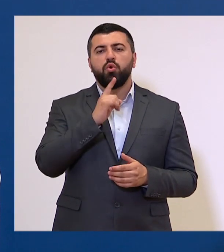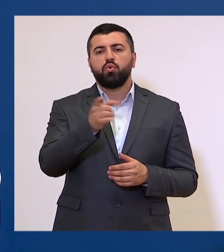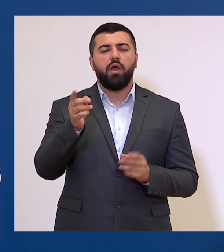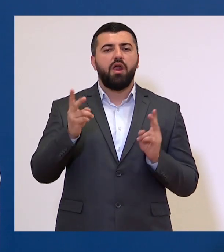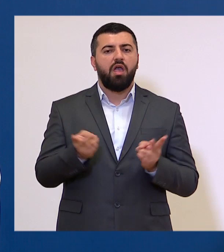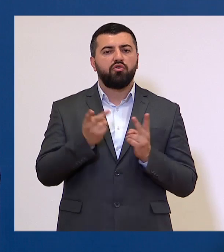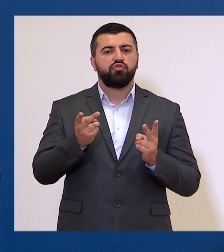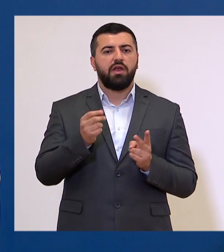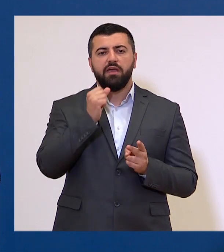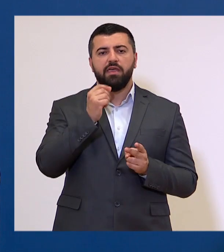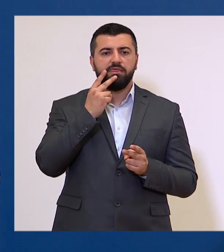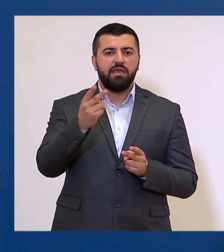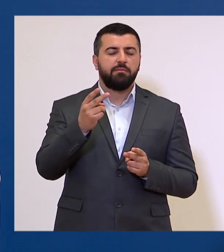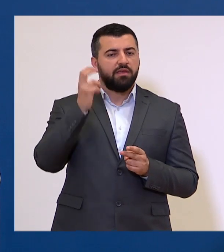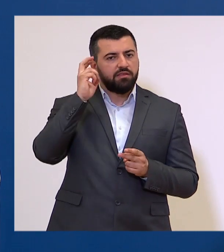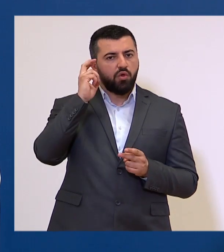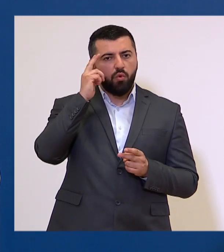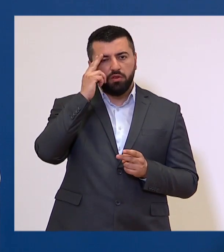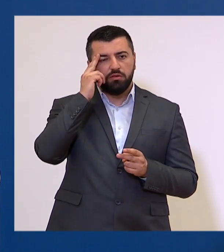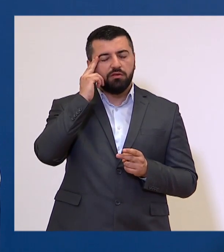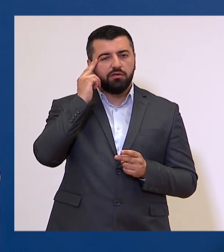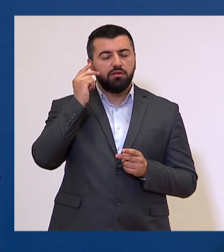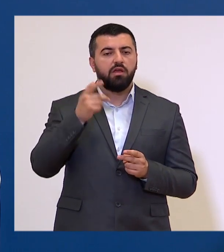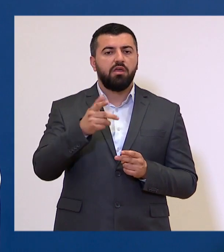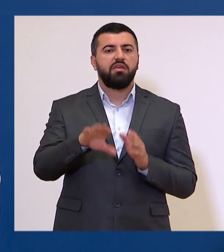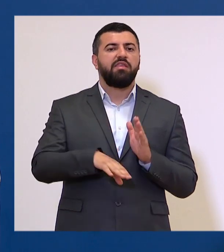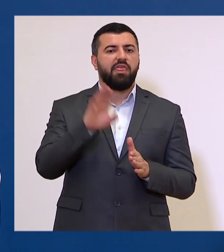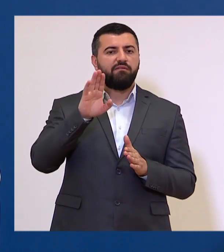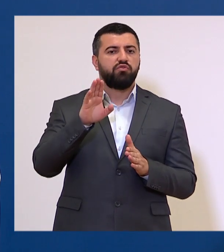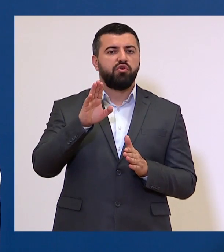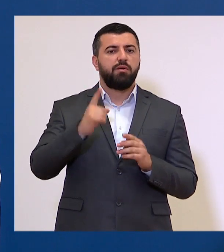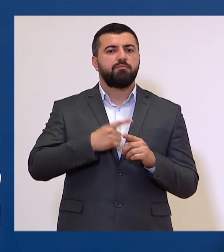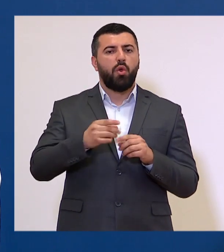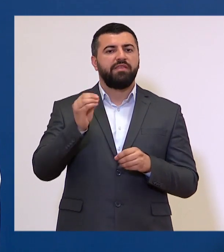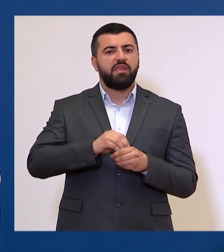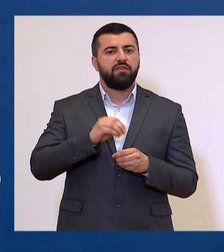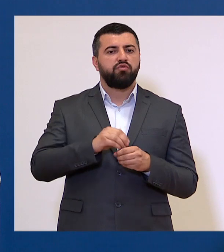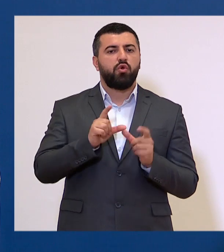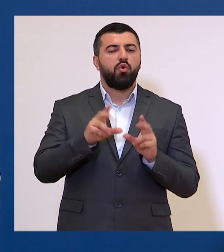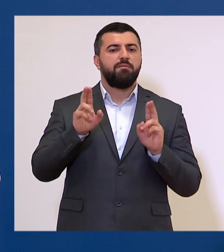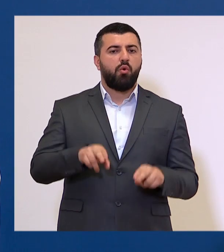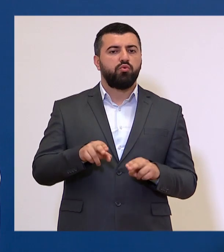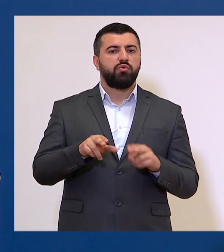u mogućnosti, a nadam se da u Crnoj Gori je najveći broj stanovništva